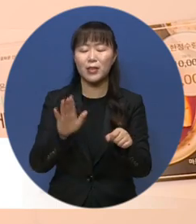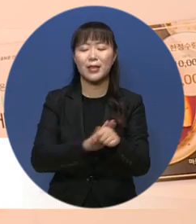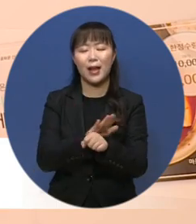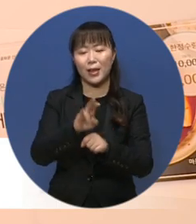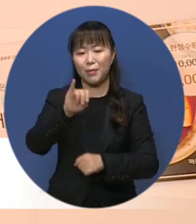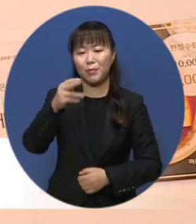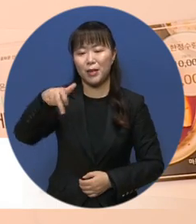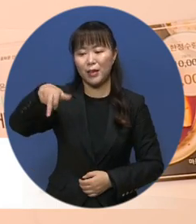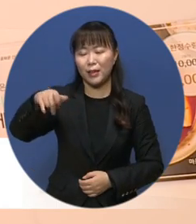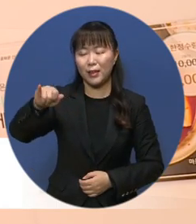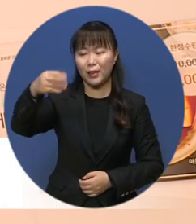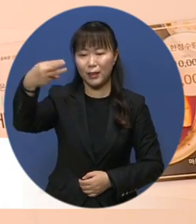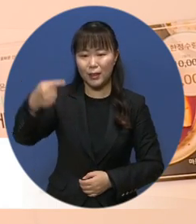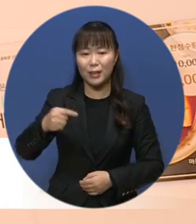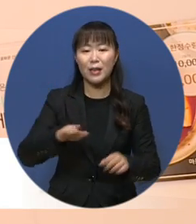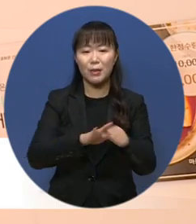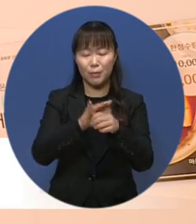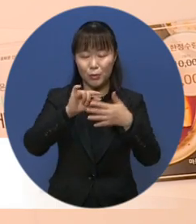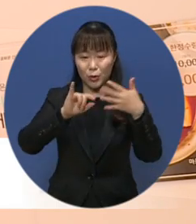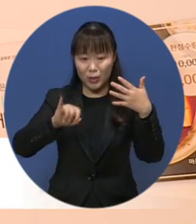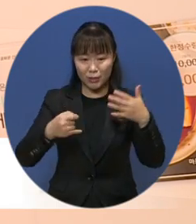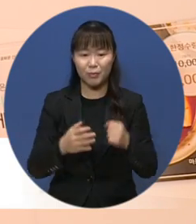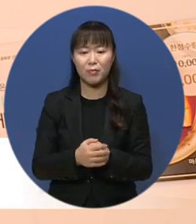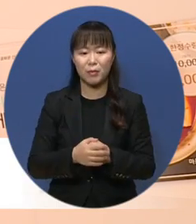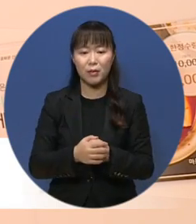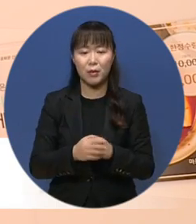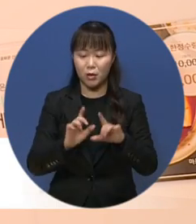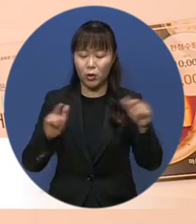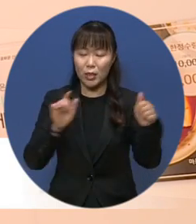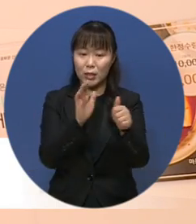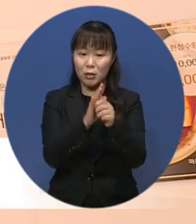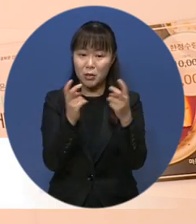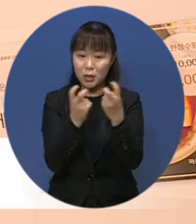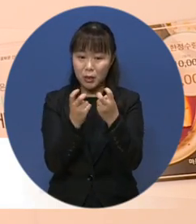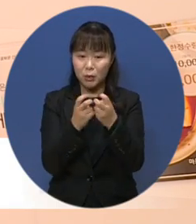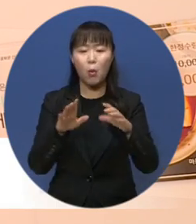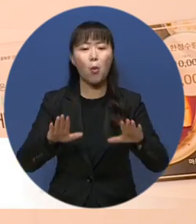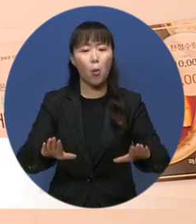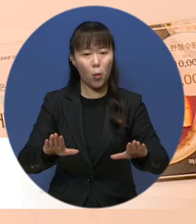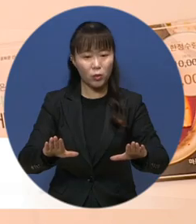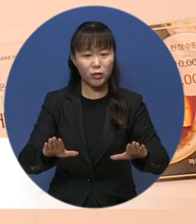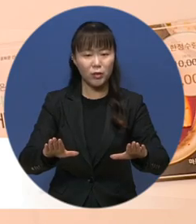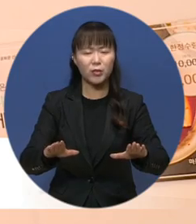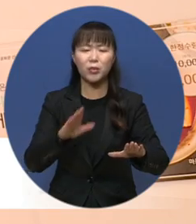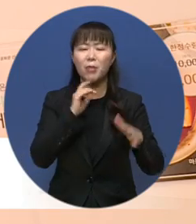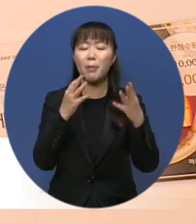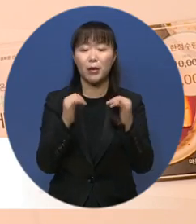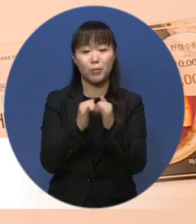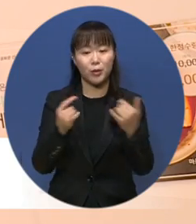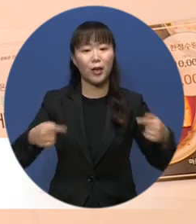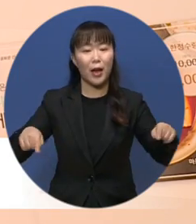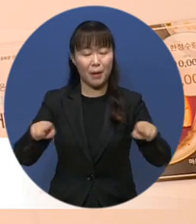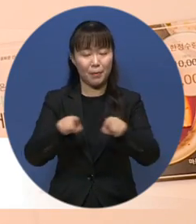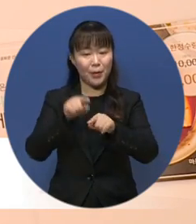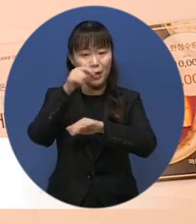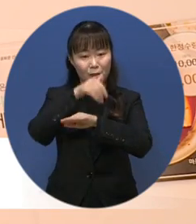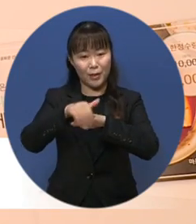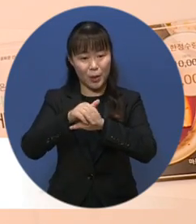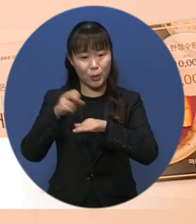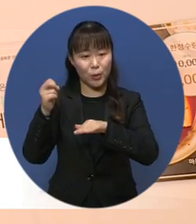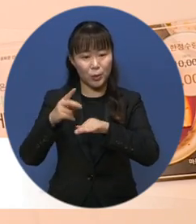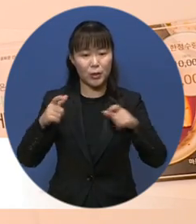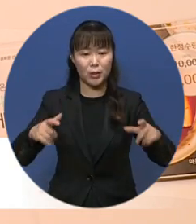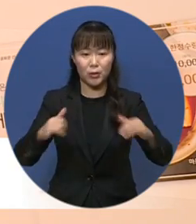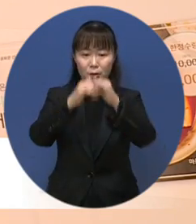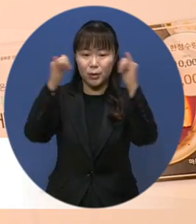밀키트 프로젝트입니다. 이런 다양한 지원책들을 올 한 해 더 많은 분들과 함께 할 예정이고